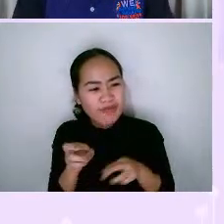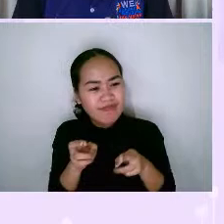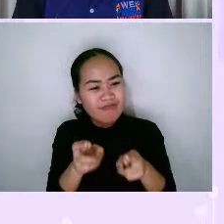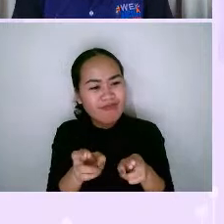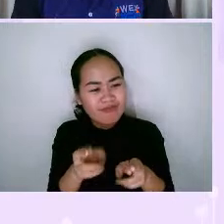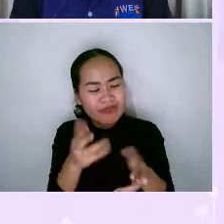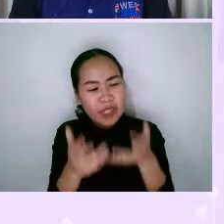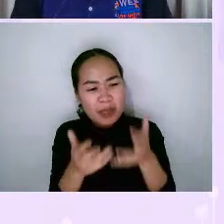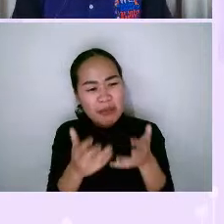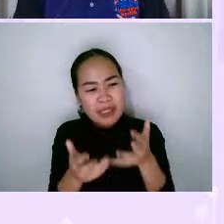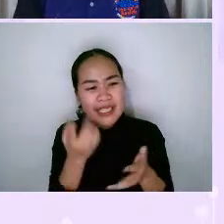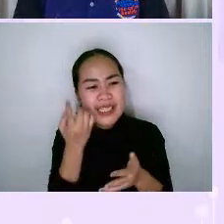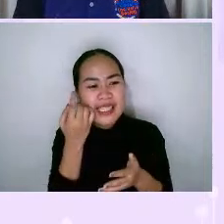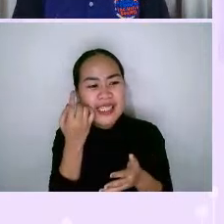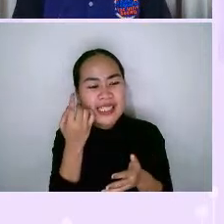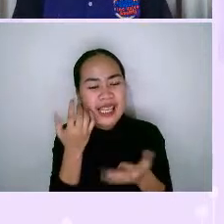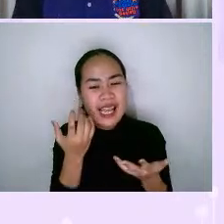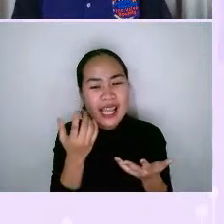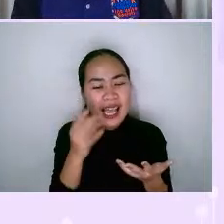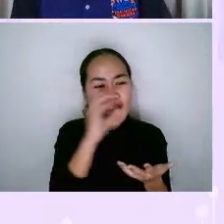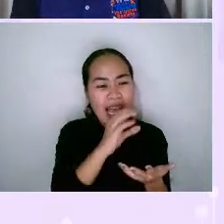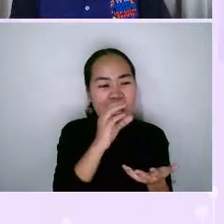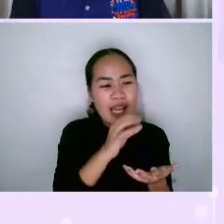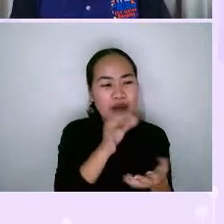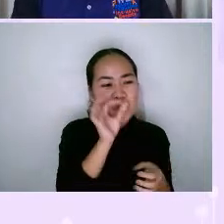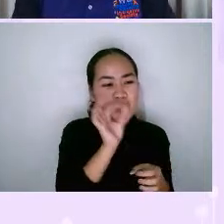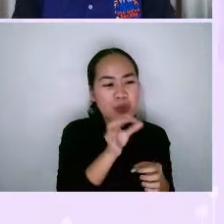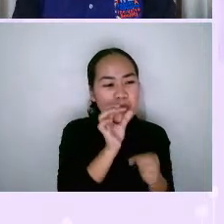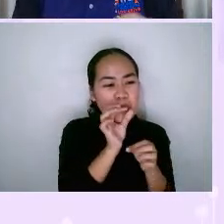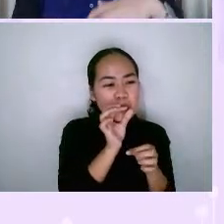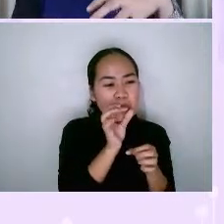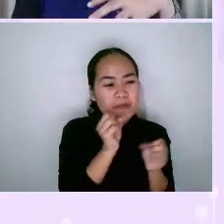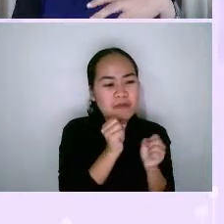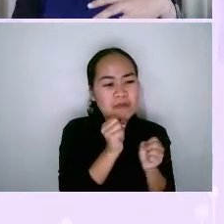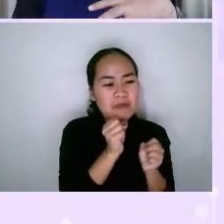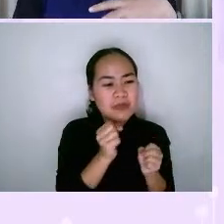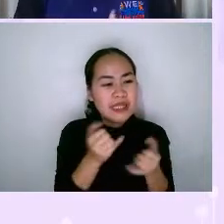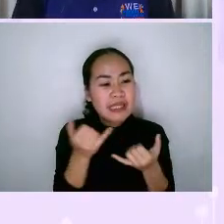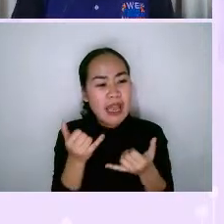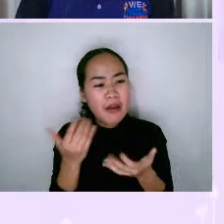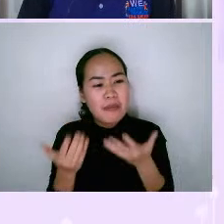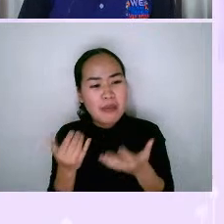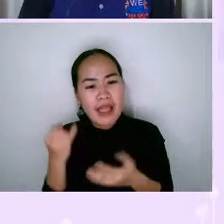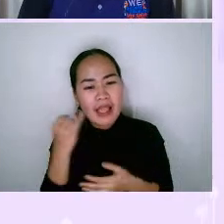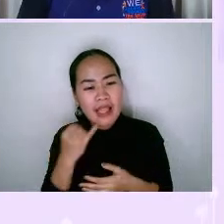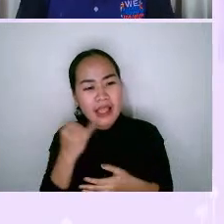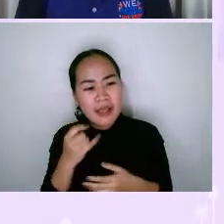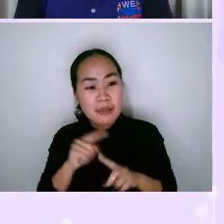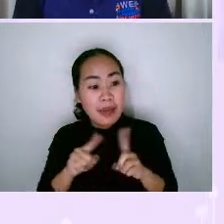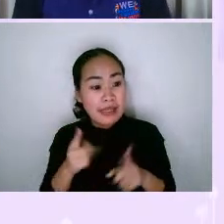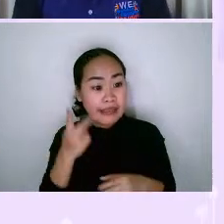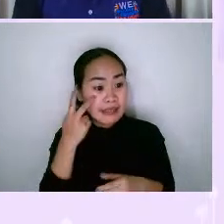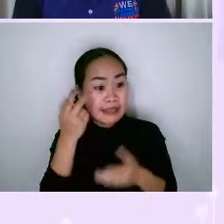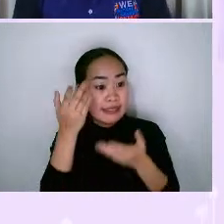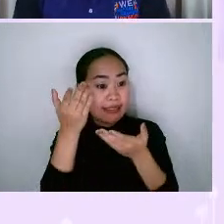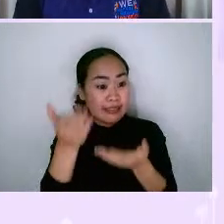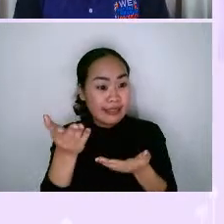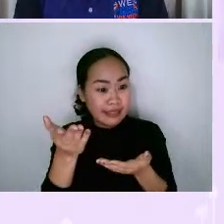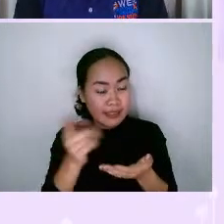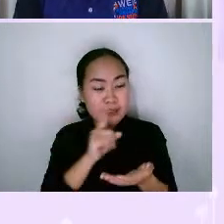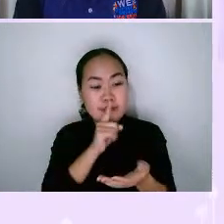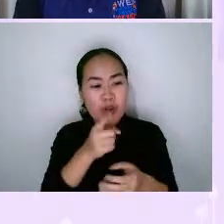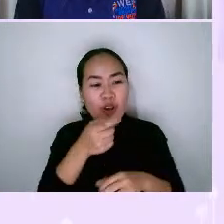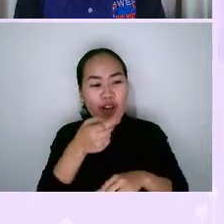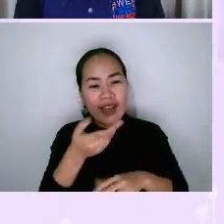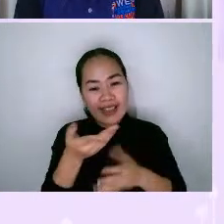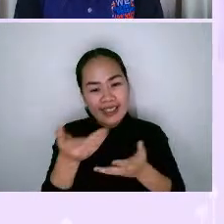iced tea, ngayon po ay ice cream, pero ang tamang sagot po ay hard drive. Hard drive po, congratulations